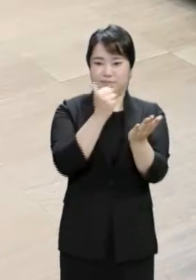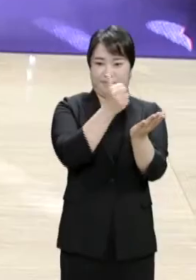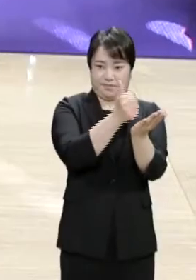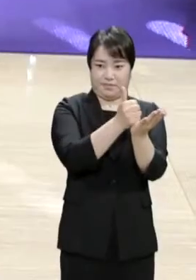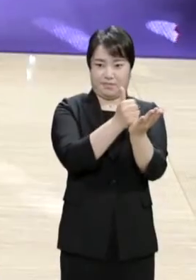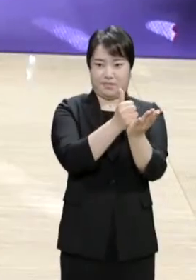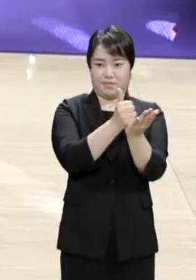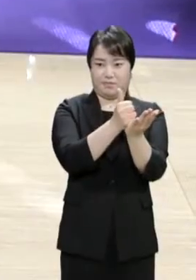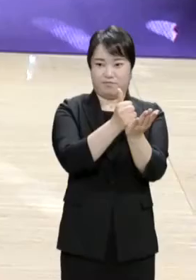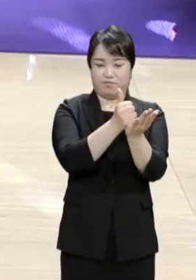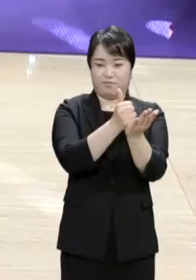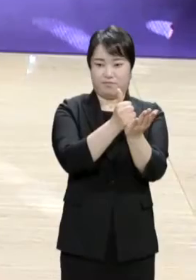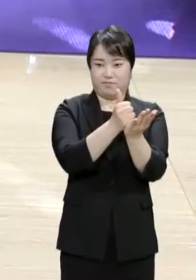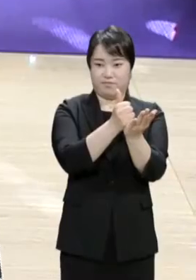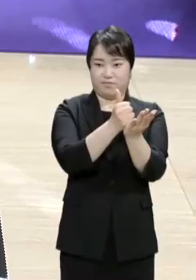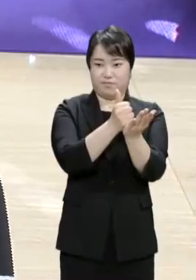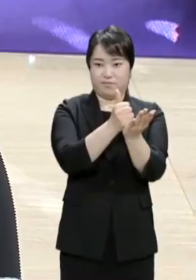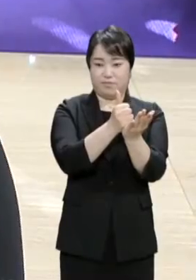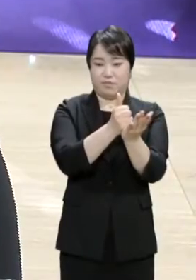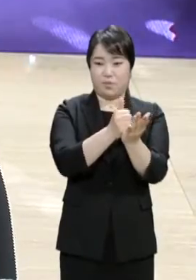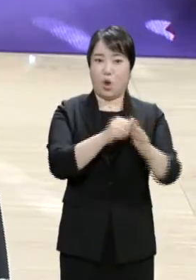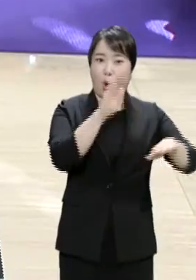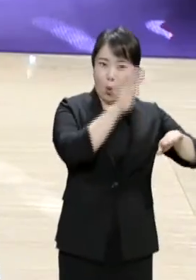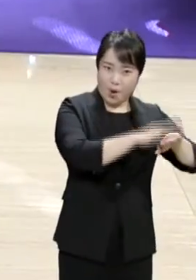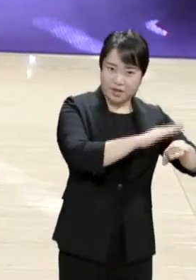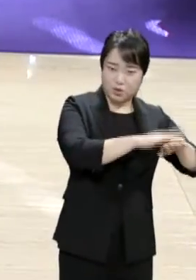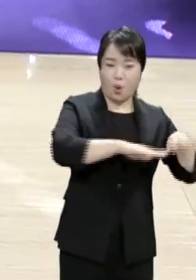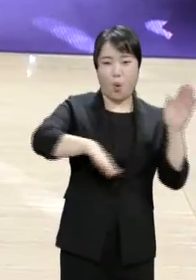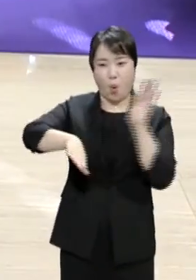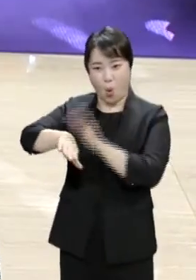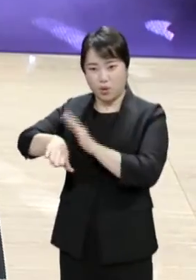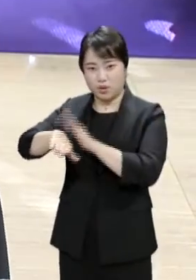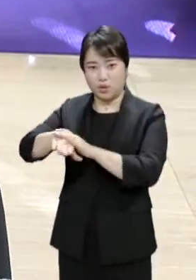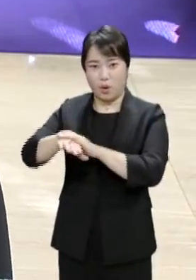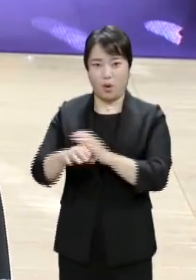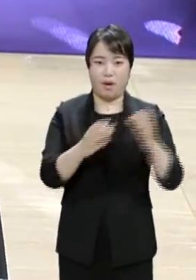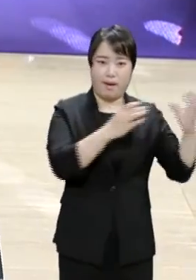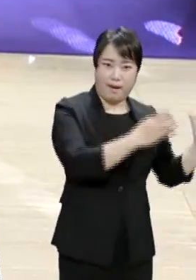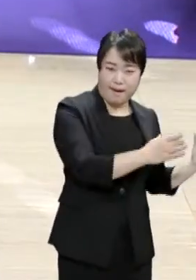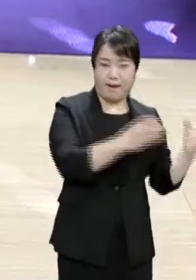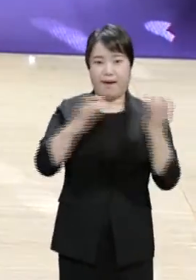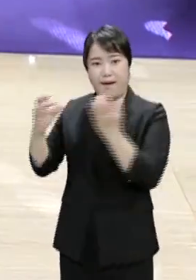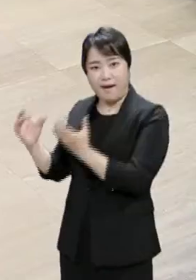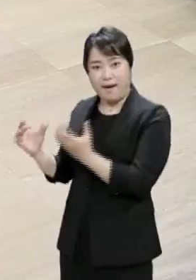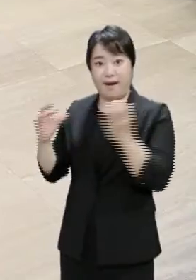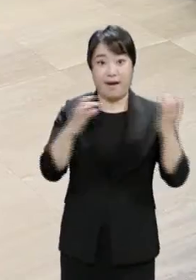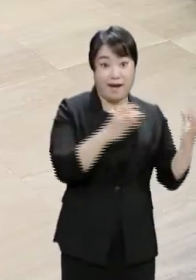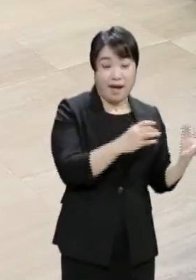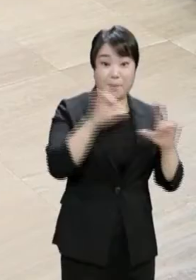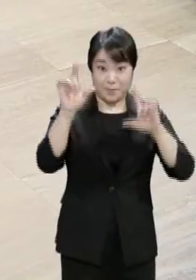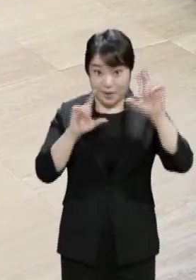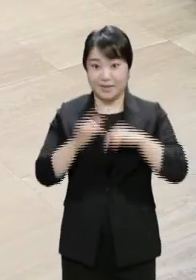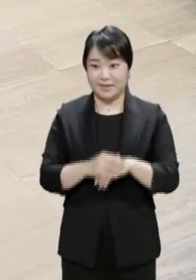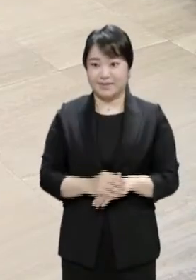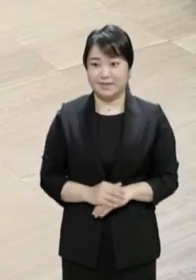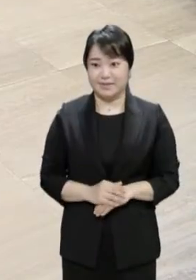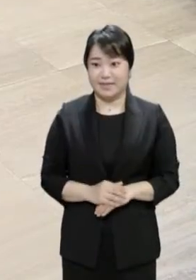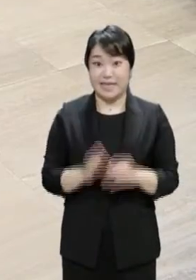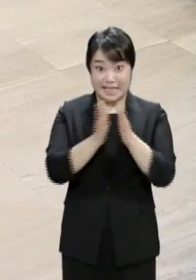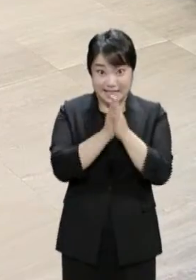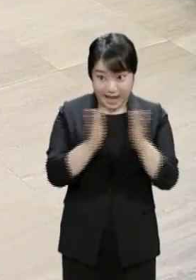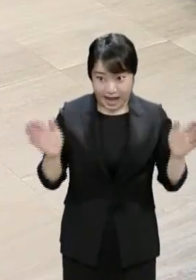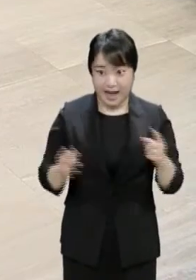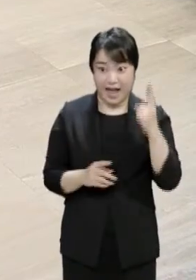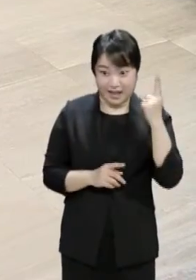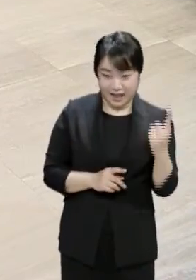눕혀주세요. 왼쪽, 오른쪽 트위스트를 해주는 동작입니다. 자, 준비,